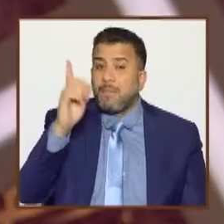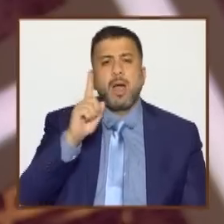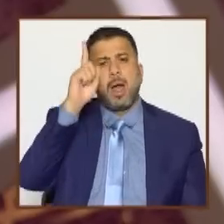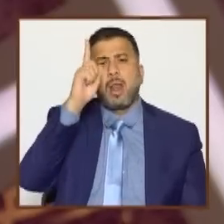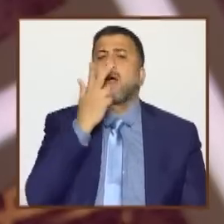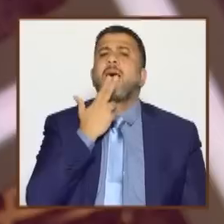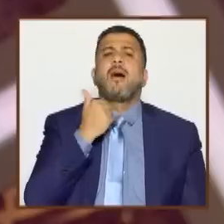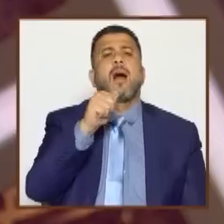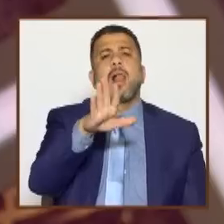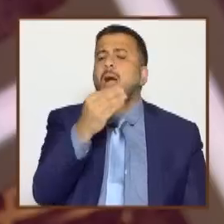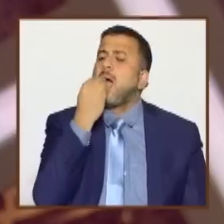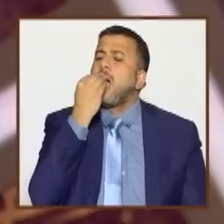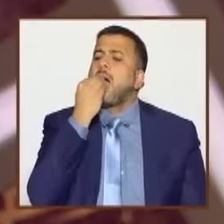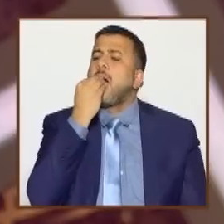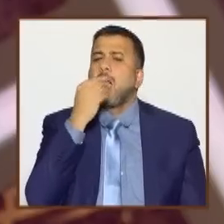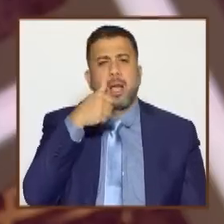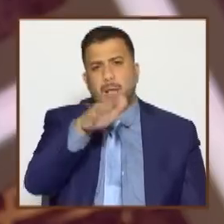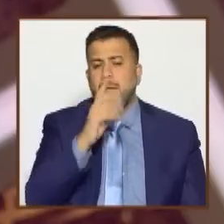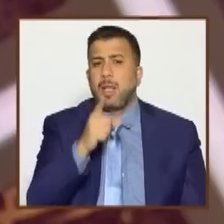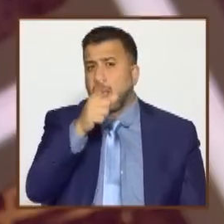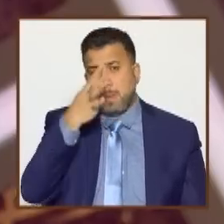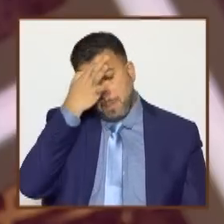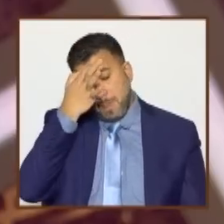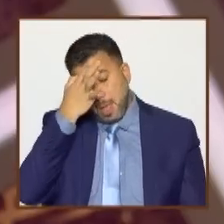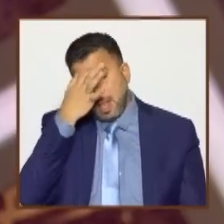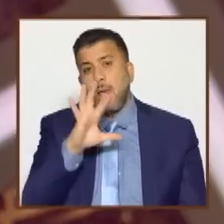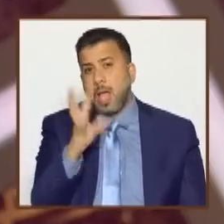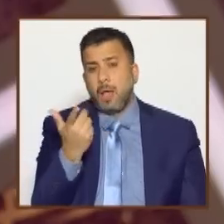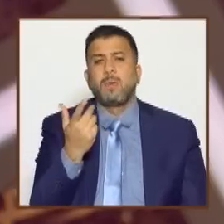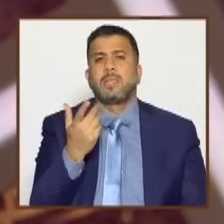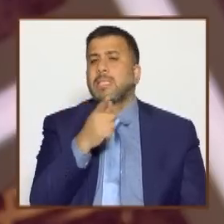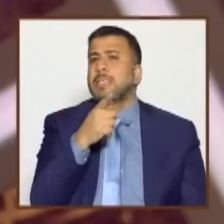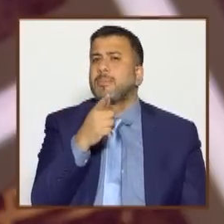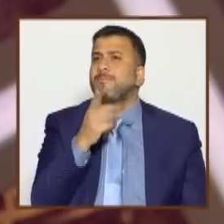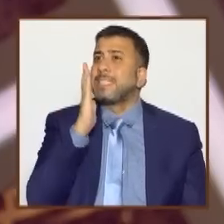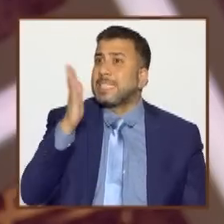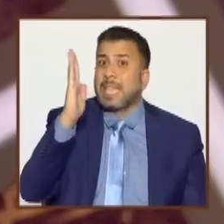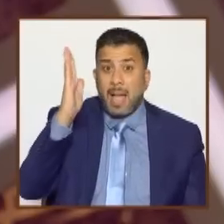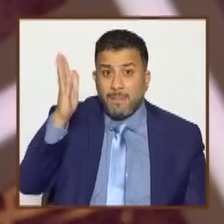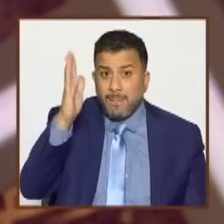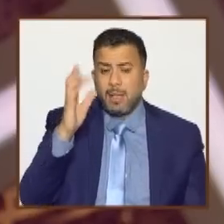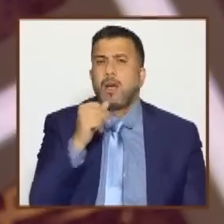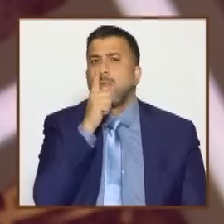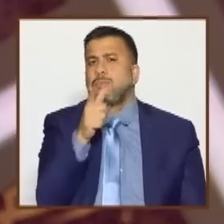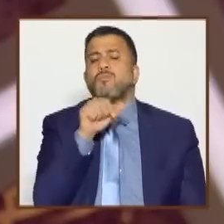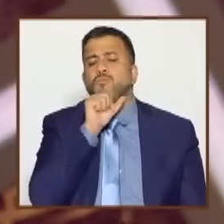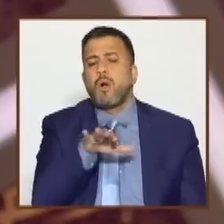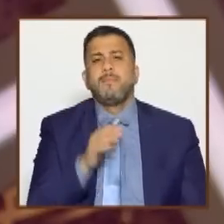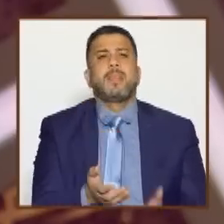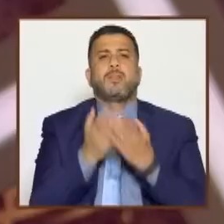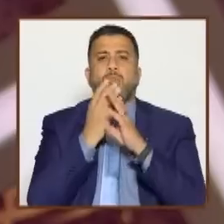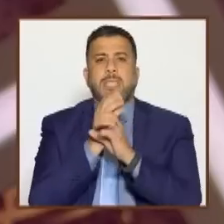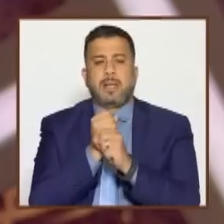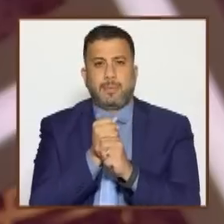وعلا: فمن كان منكم مريضا أو على سفر فعدة من أيام أخر. صح عن النبي صلى الله عليه